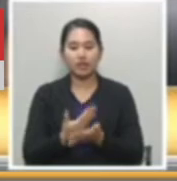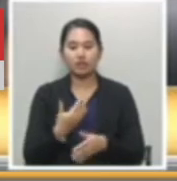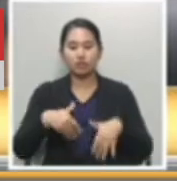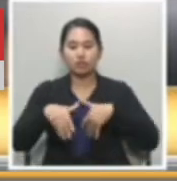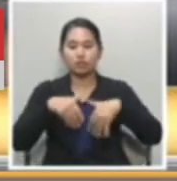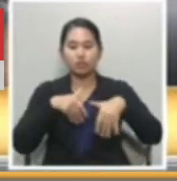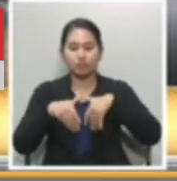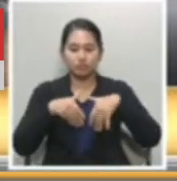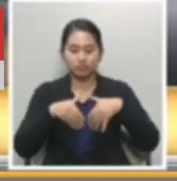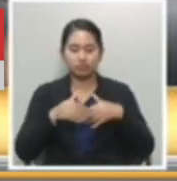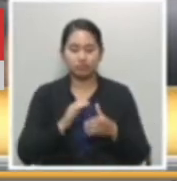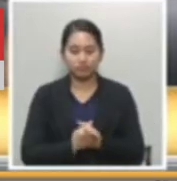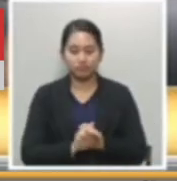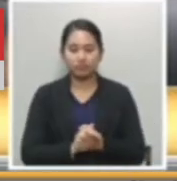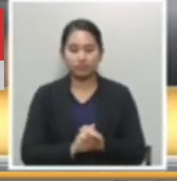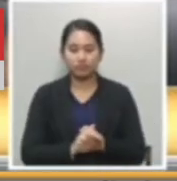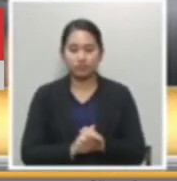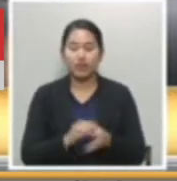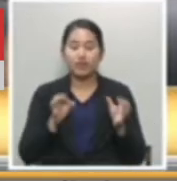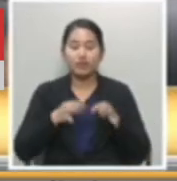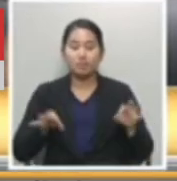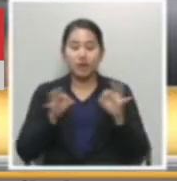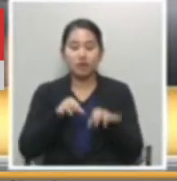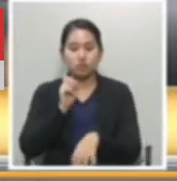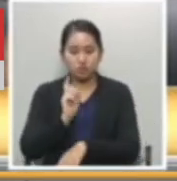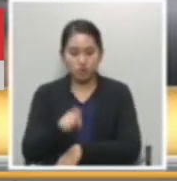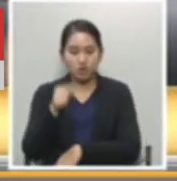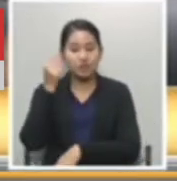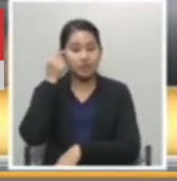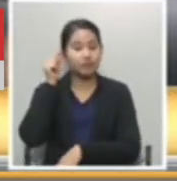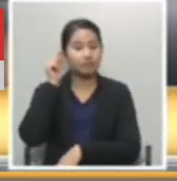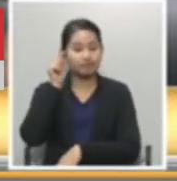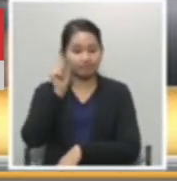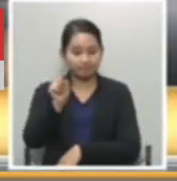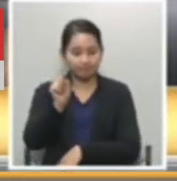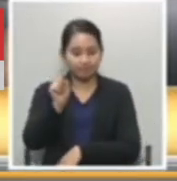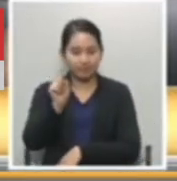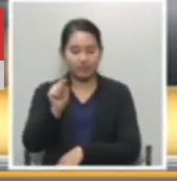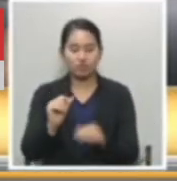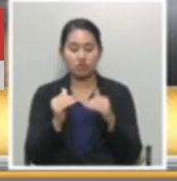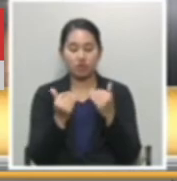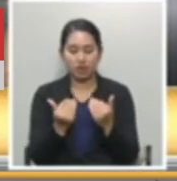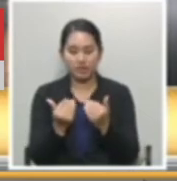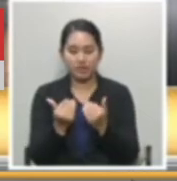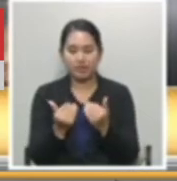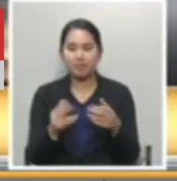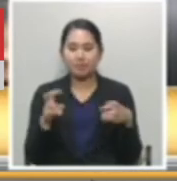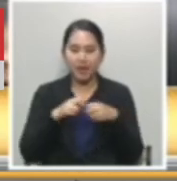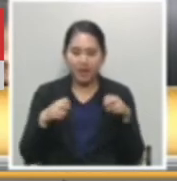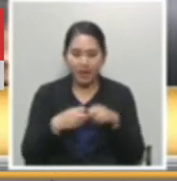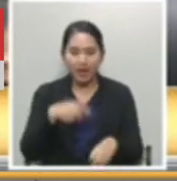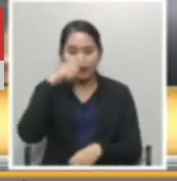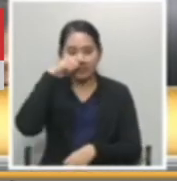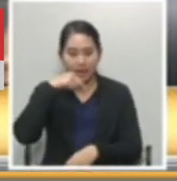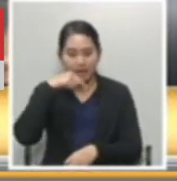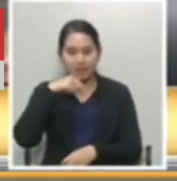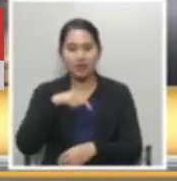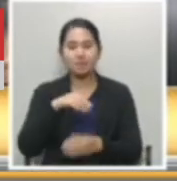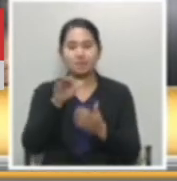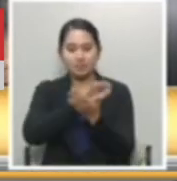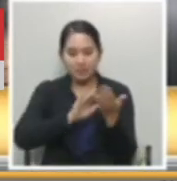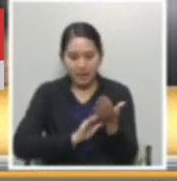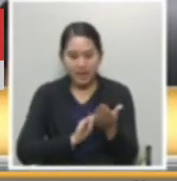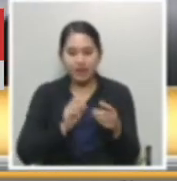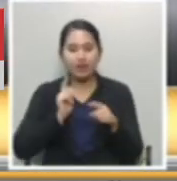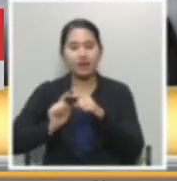นนั่นเองเพราะนั้นต้องคำนึงถึงสถานการณ์ปัจจุบันของประเทศของเราครับที่กำลังประสบ